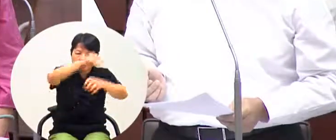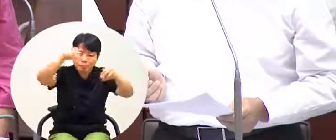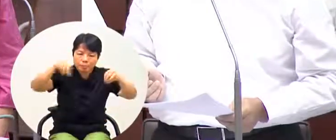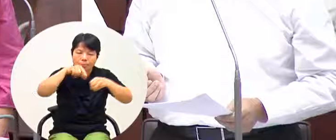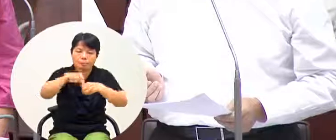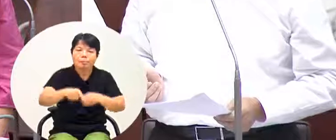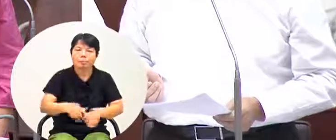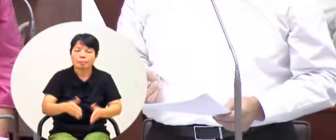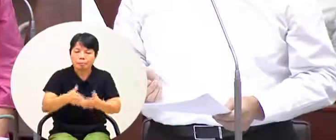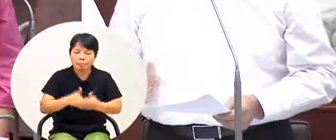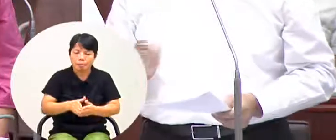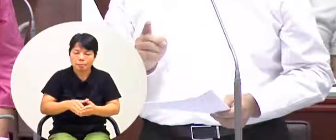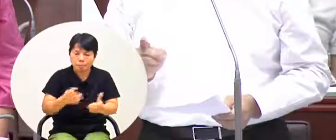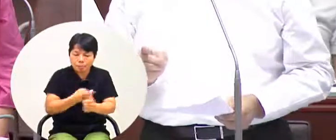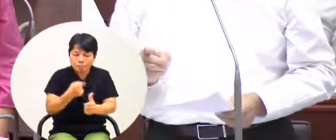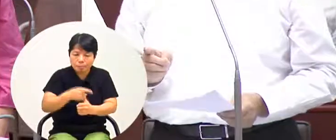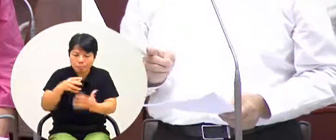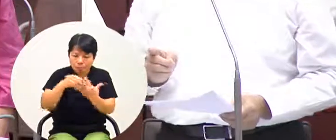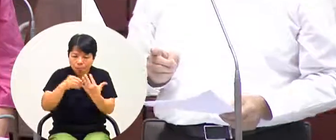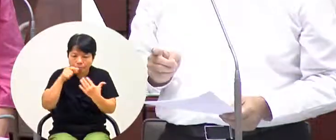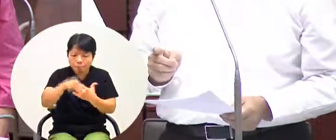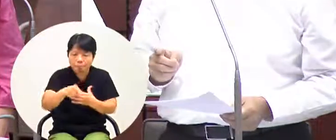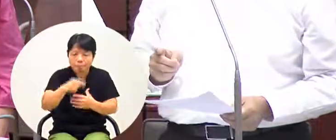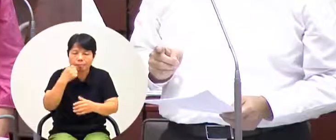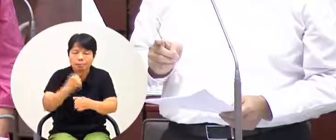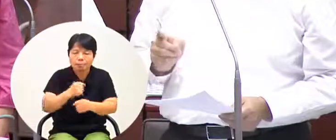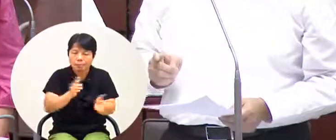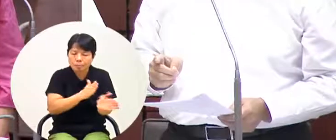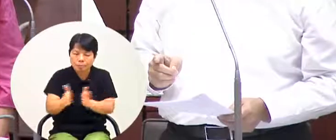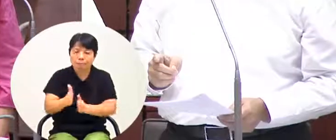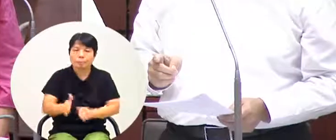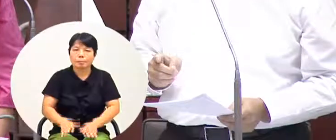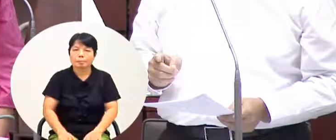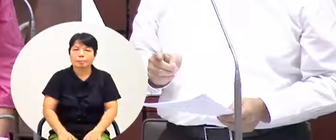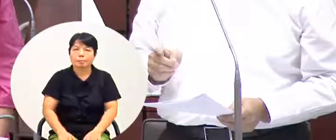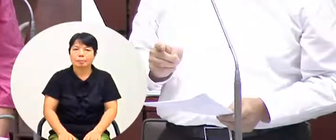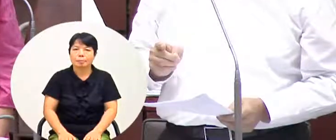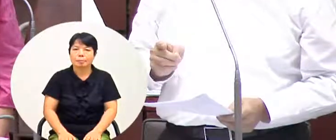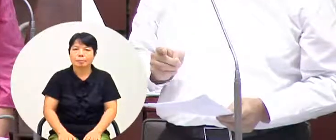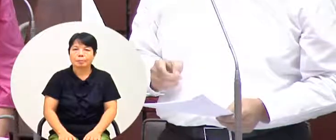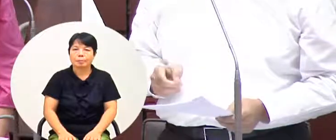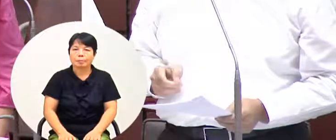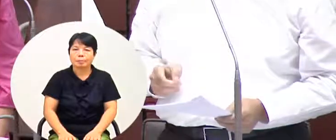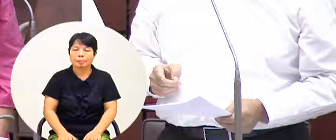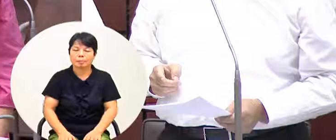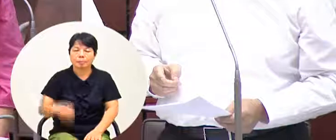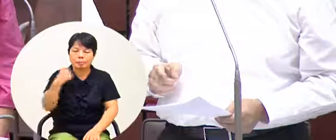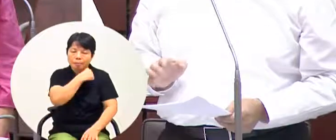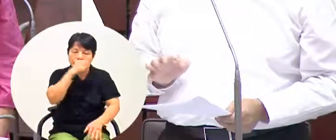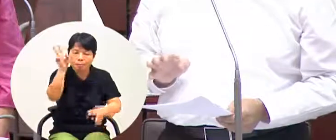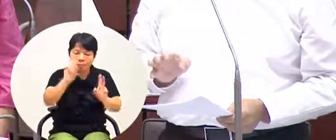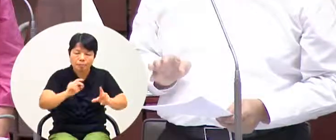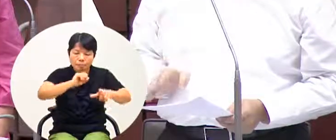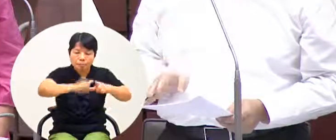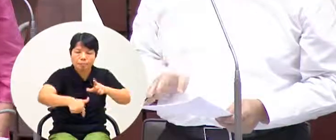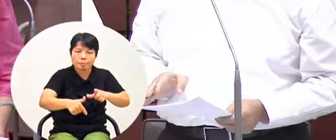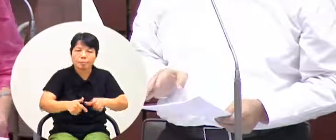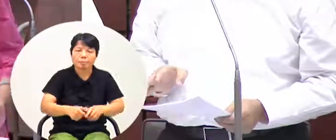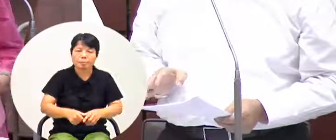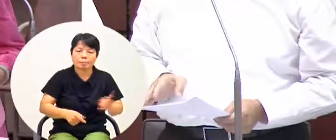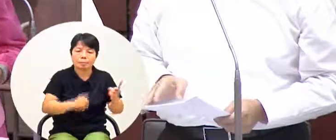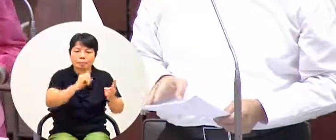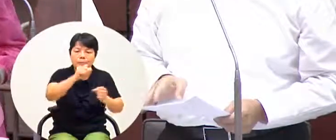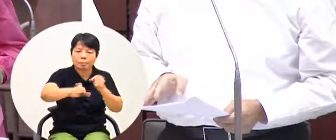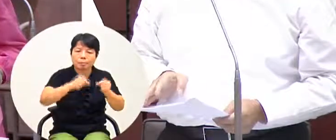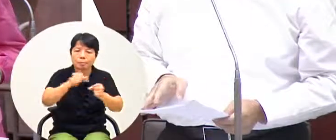优先顺序来做一个处理。但是有一个就是说，台电在因为在105年，它有一个莫兰蒂台